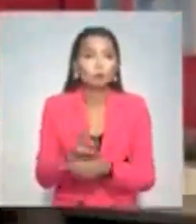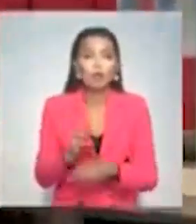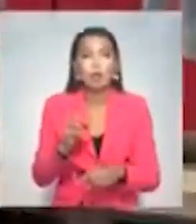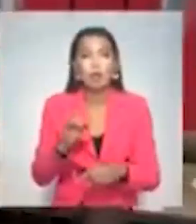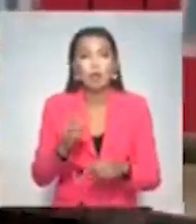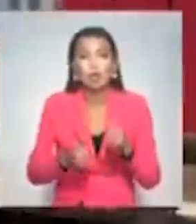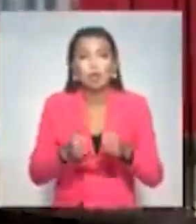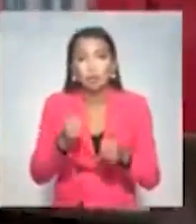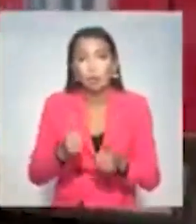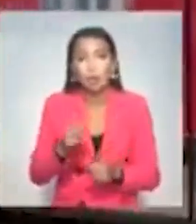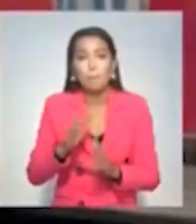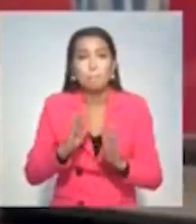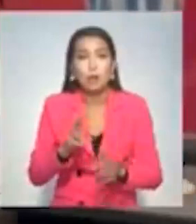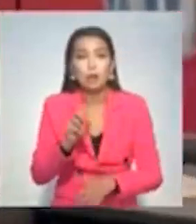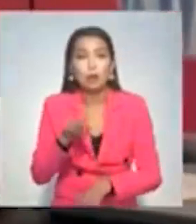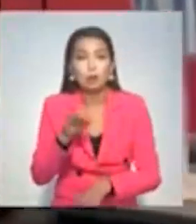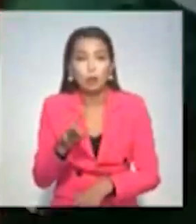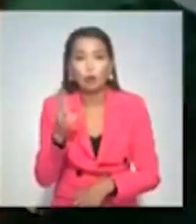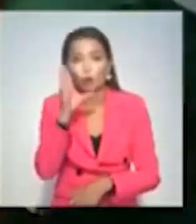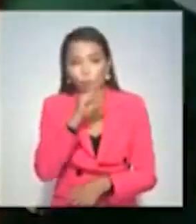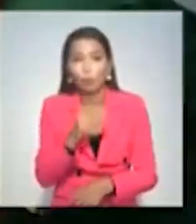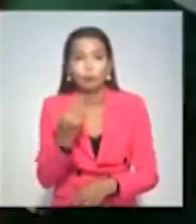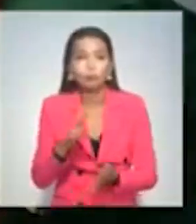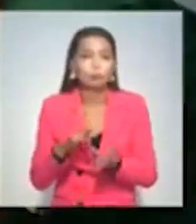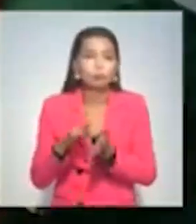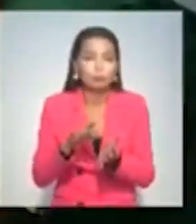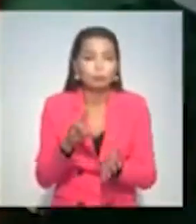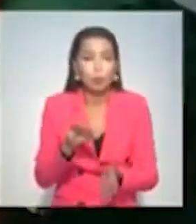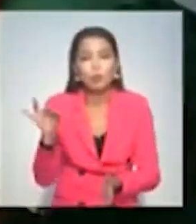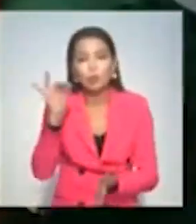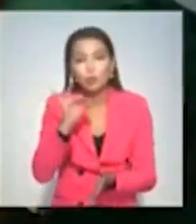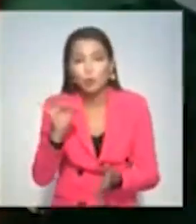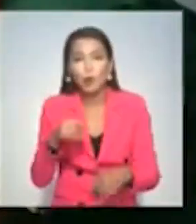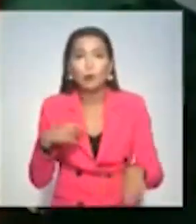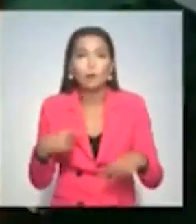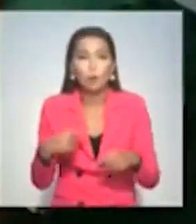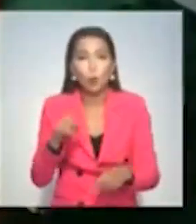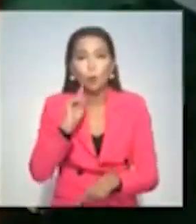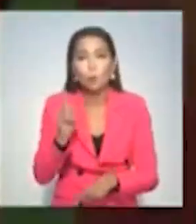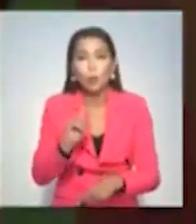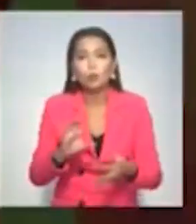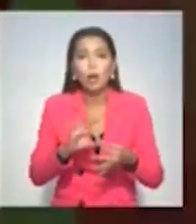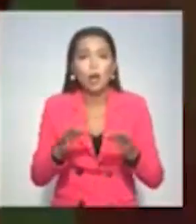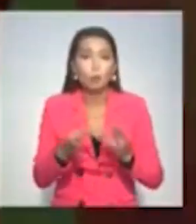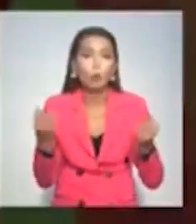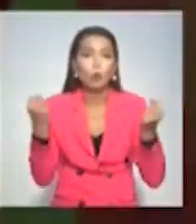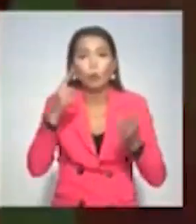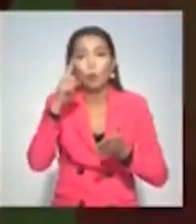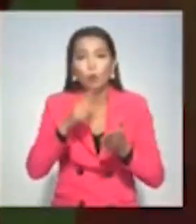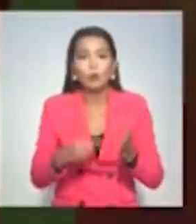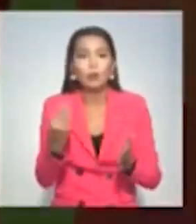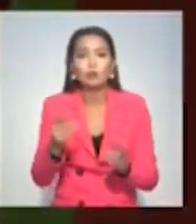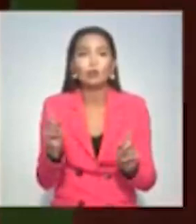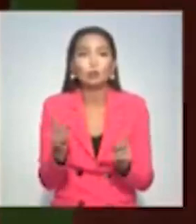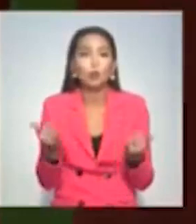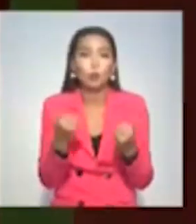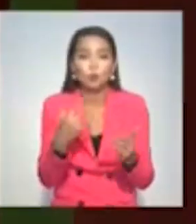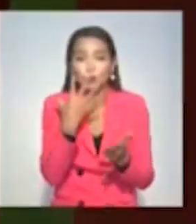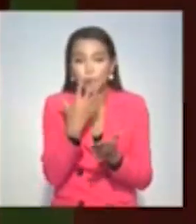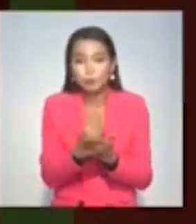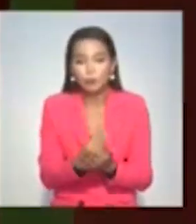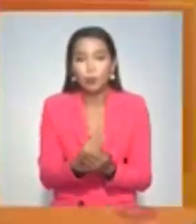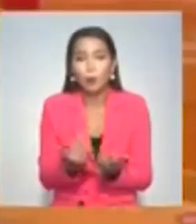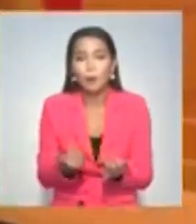мира в Катар, смогут совершить путешествие по истории футбола. В Музее Олимпиады и спорта уверены, им есть чем удивить